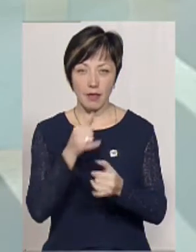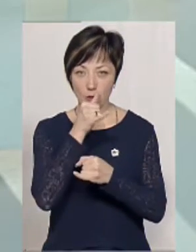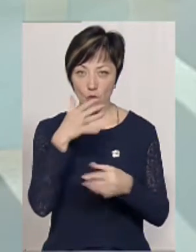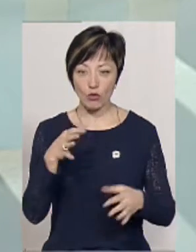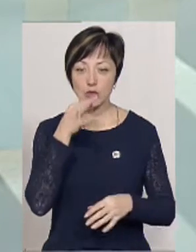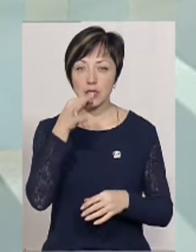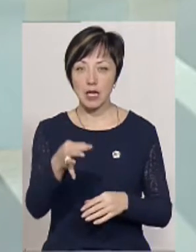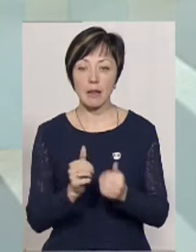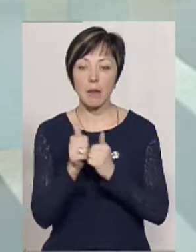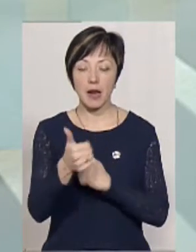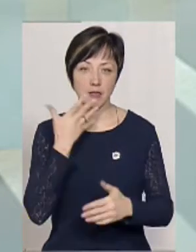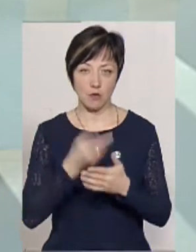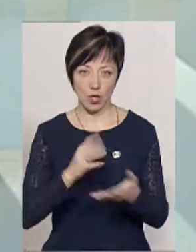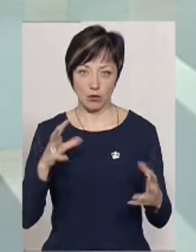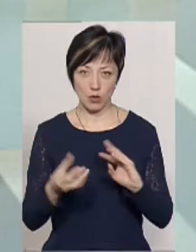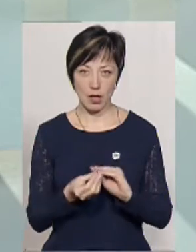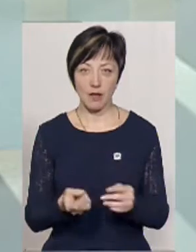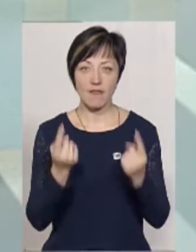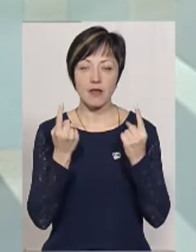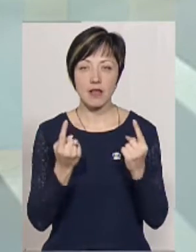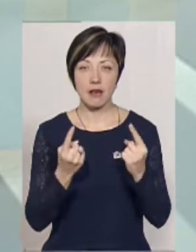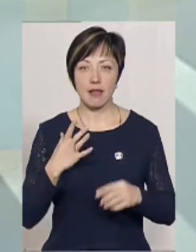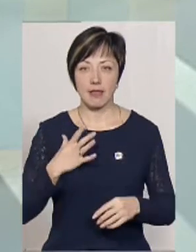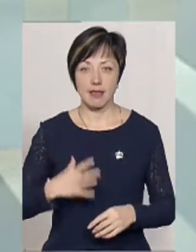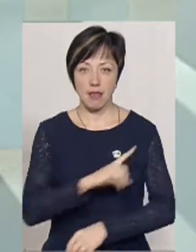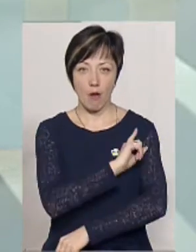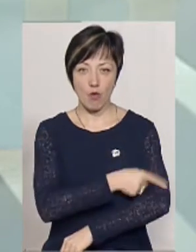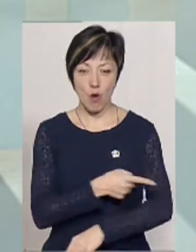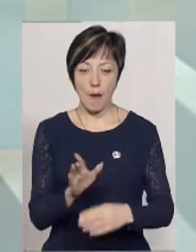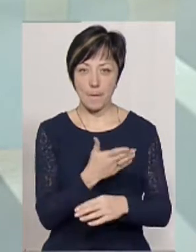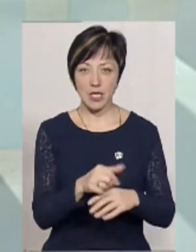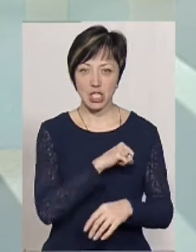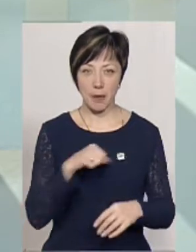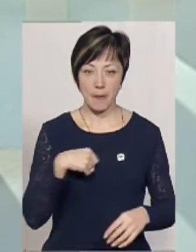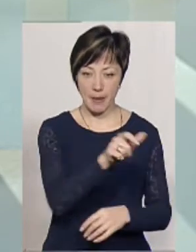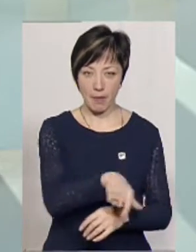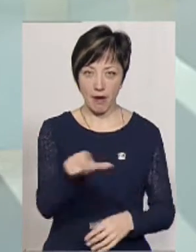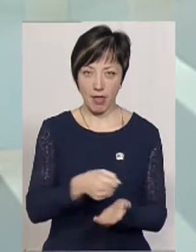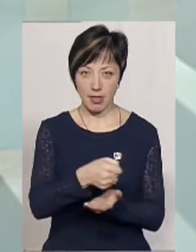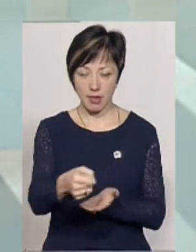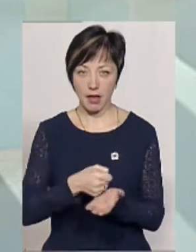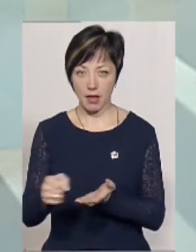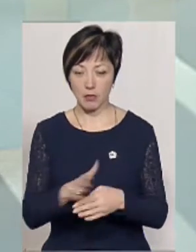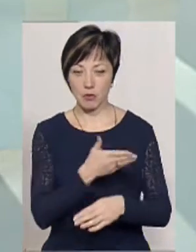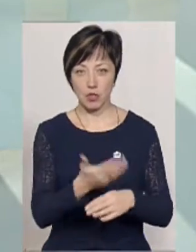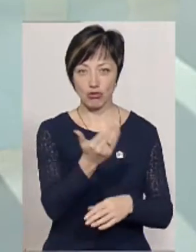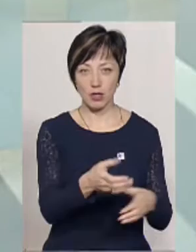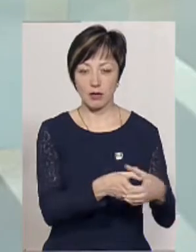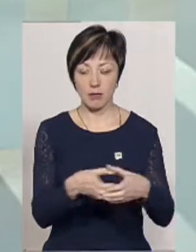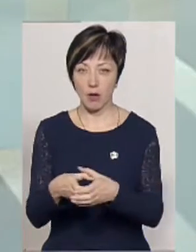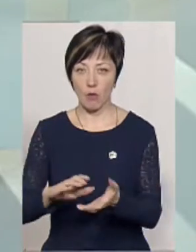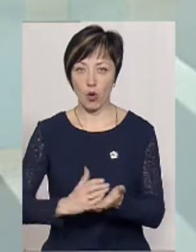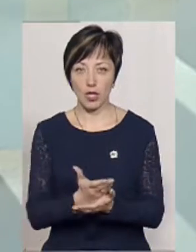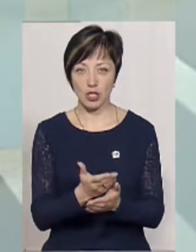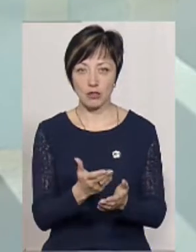можуть прогнозувати свій результат. І тому йде велика напруга і між самими кандидатами, і між їхніми оцими